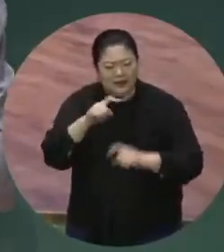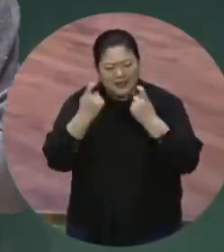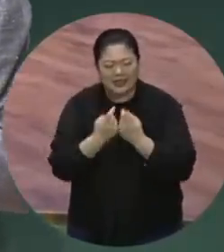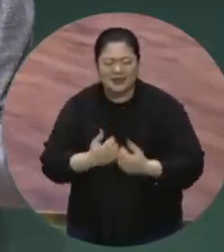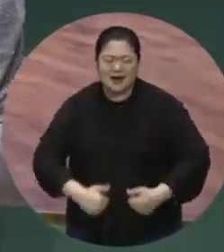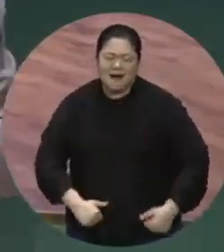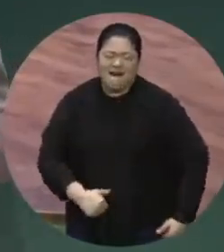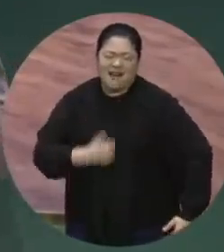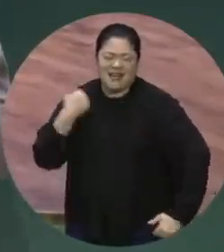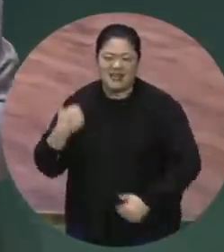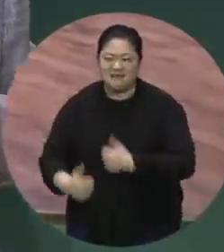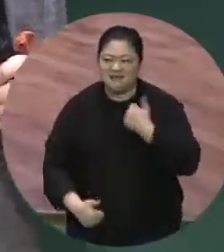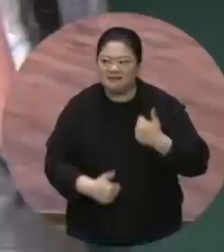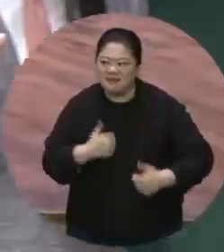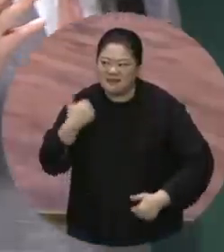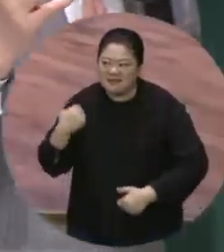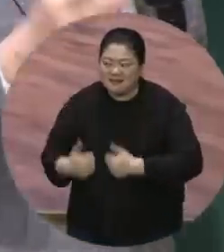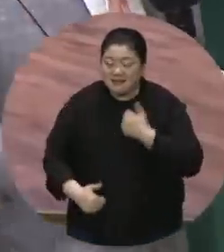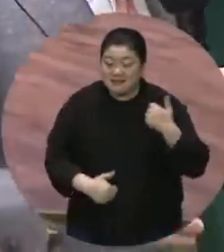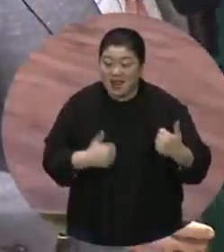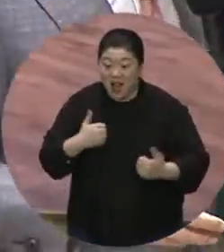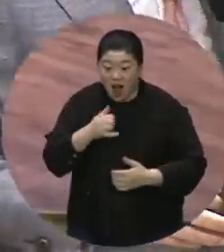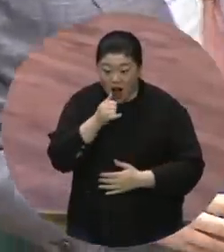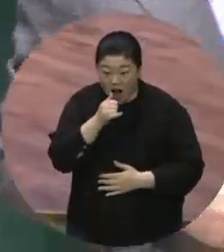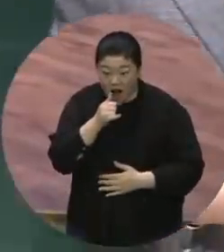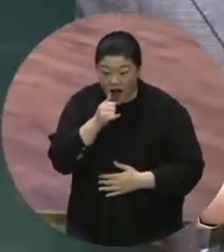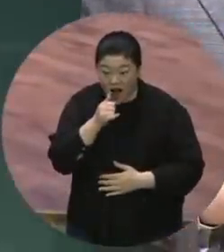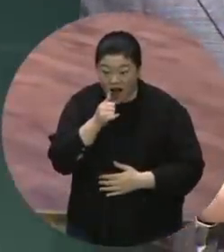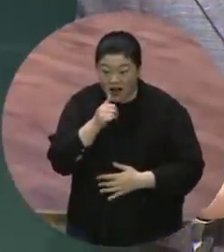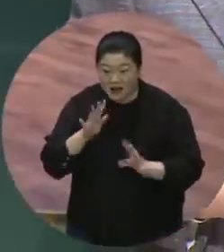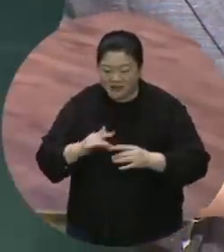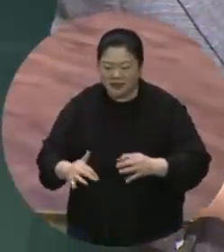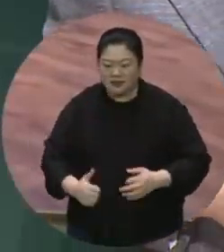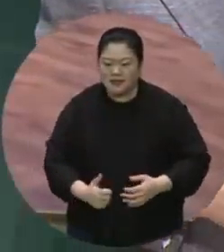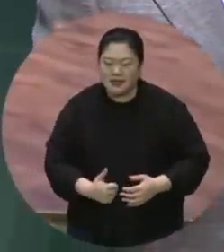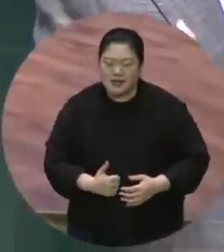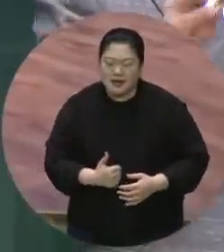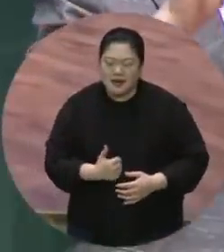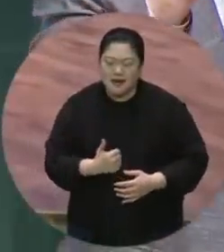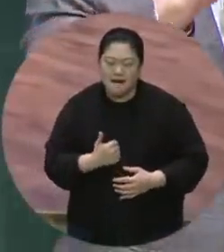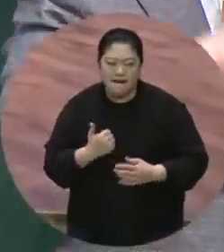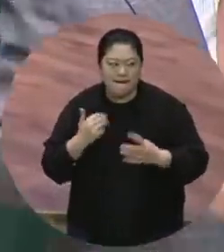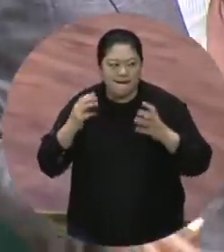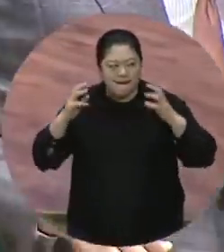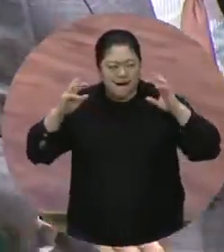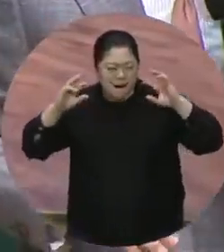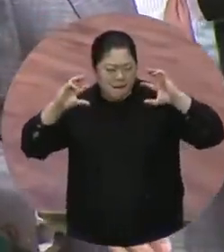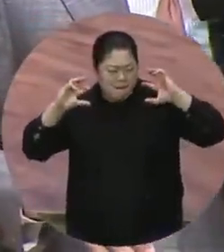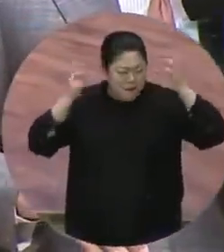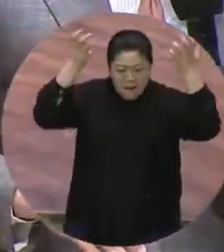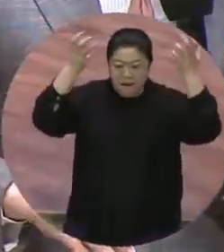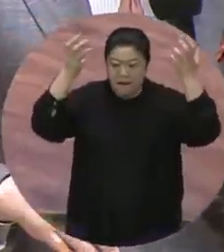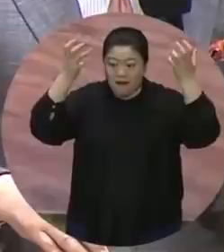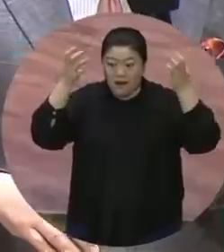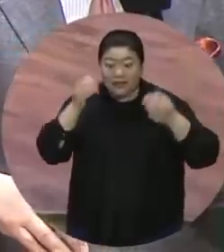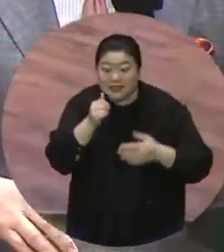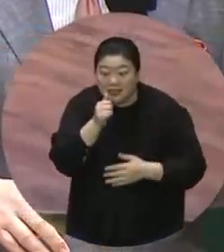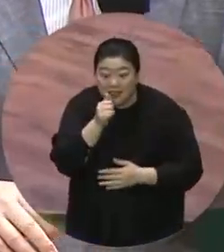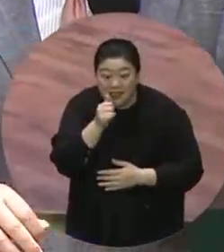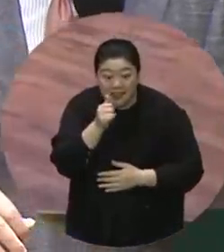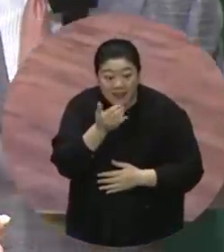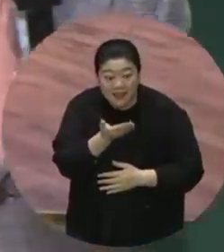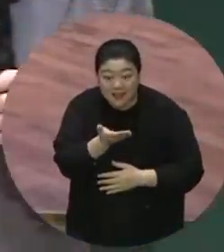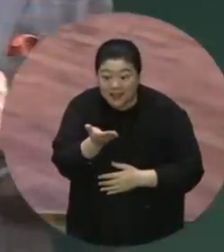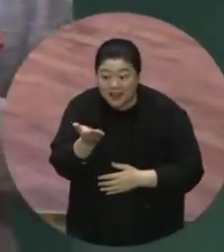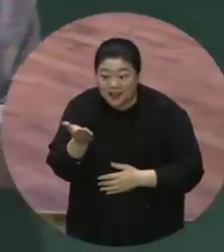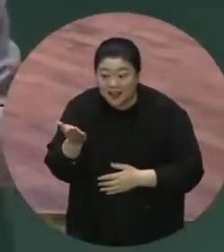안 되는 분들은 많죠. 한번 열을 확 받으면 이성을 잃어버려. 그 뒤에 그 생각도 안 해. 그러니까